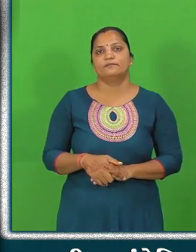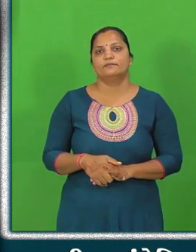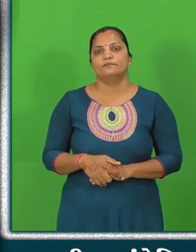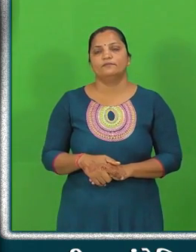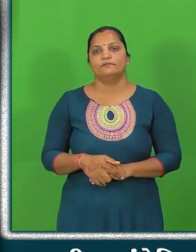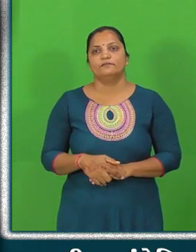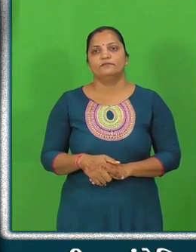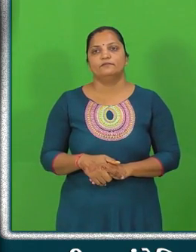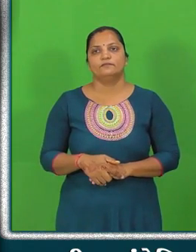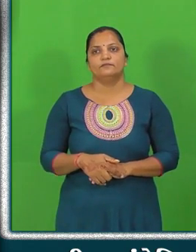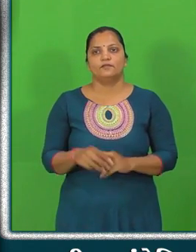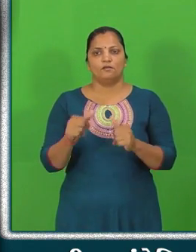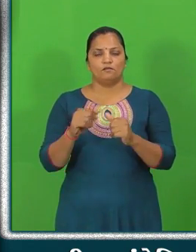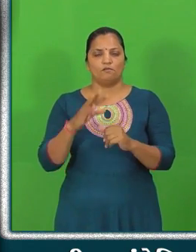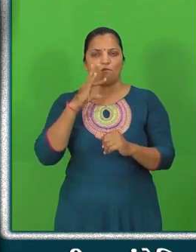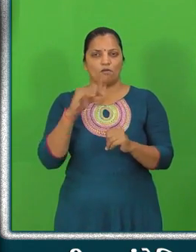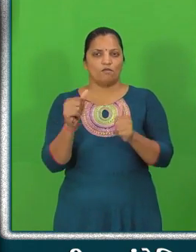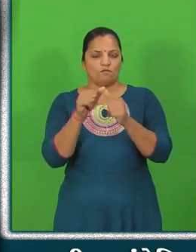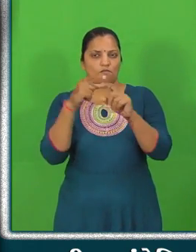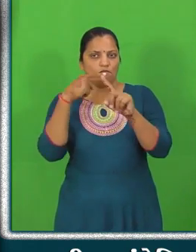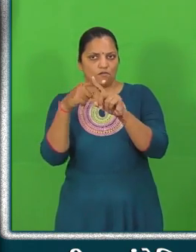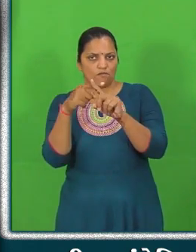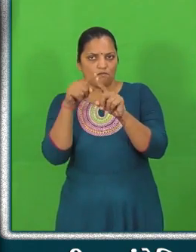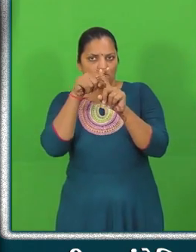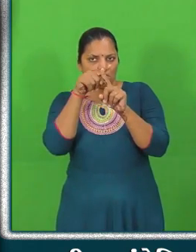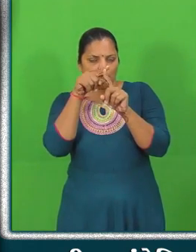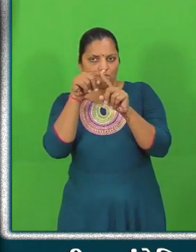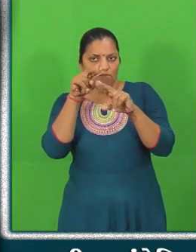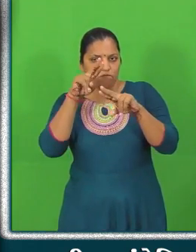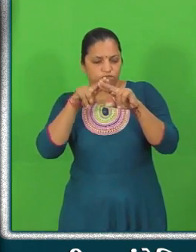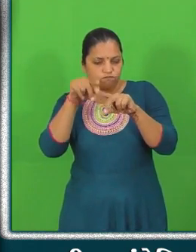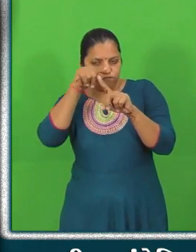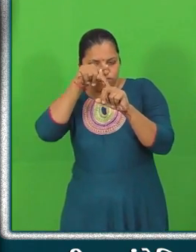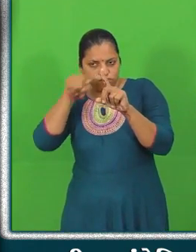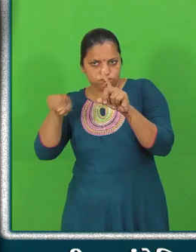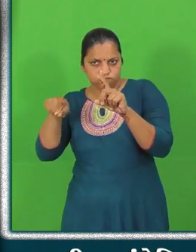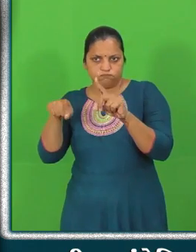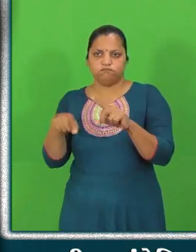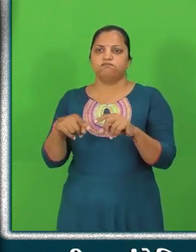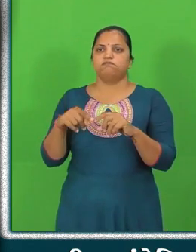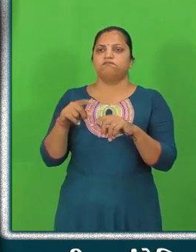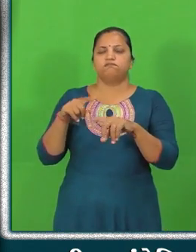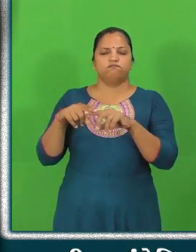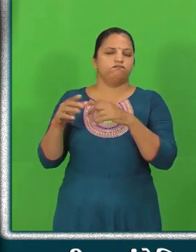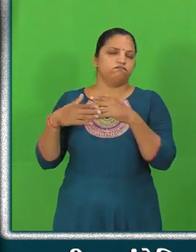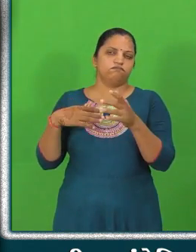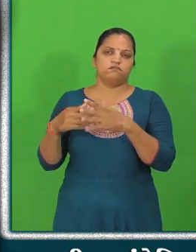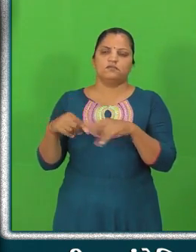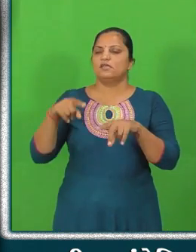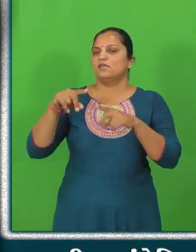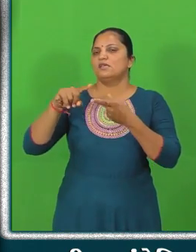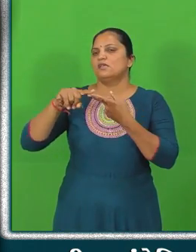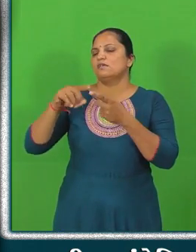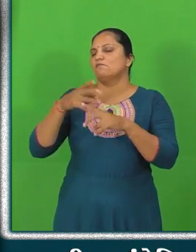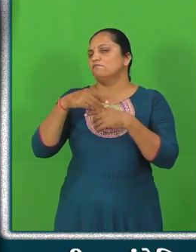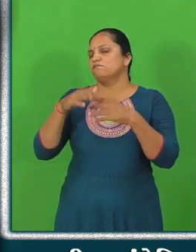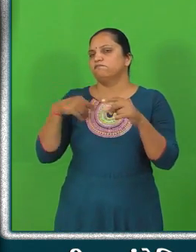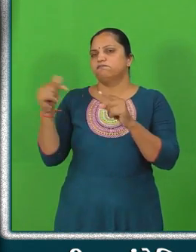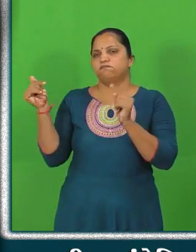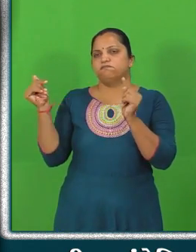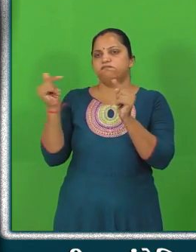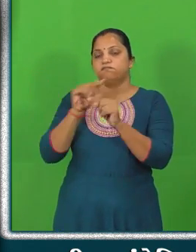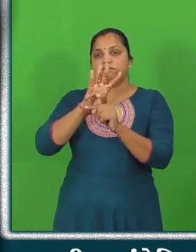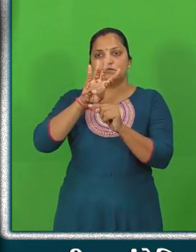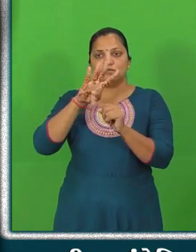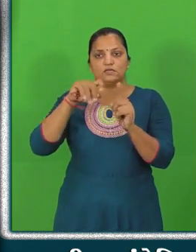અહીંયા જ્યારે મુખ્ય અક્ષને સમાંતર આપાત કરીએ, એફમાંથી પસાર થતું, સીમાંથી પસાર થતું, ઈમાંથી પસાર થતું, આવા